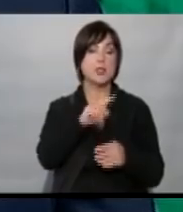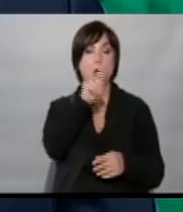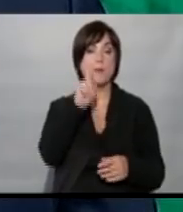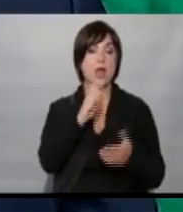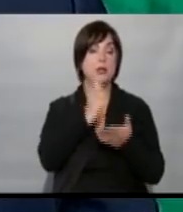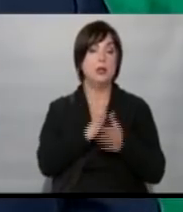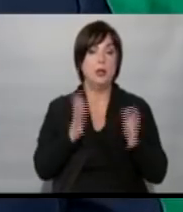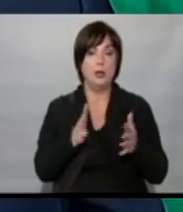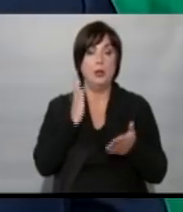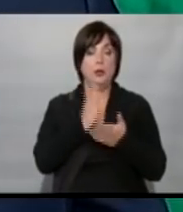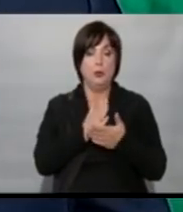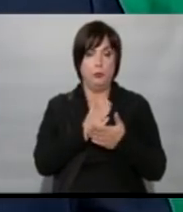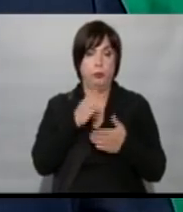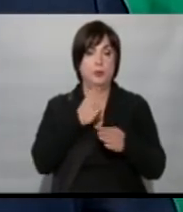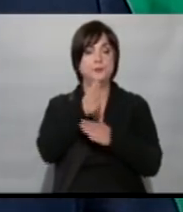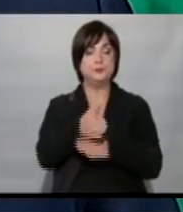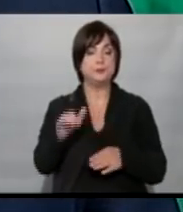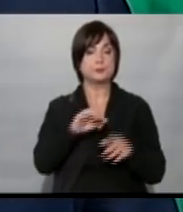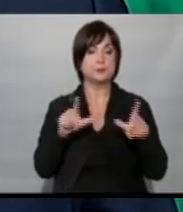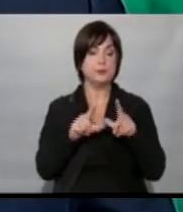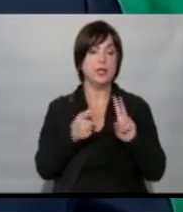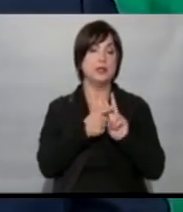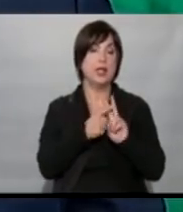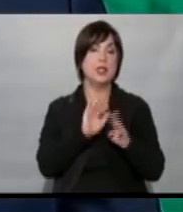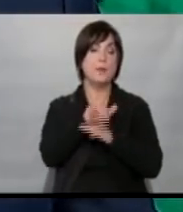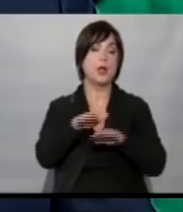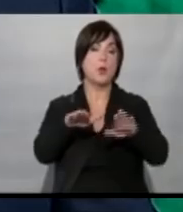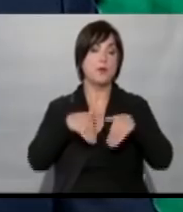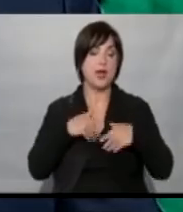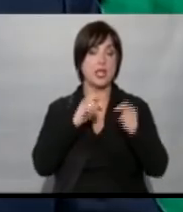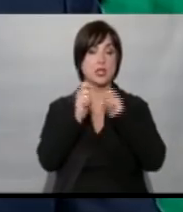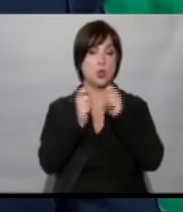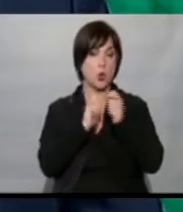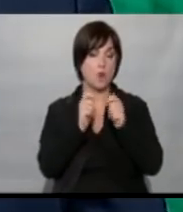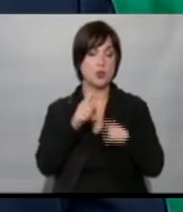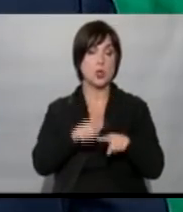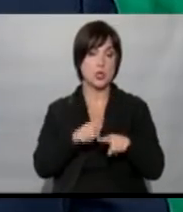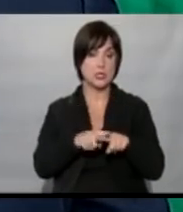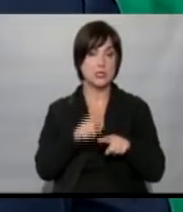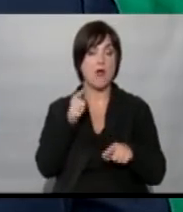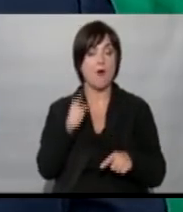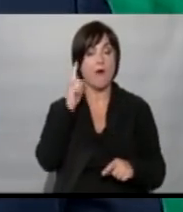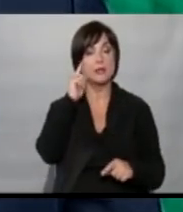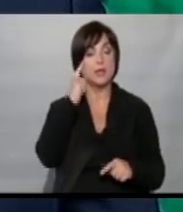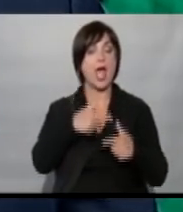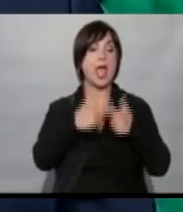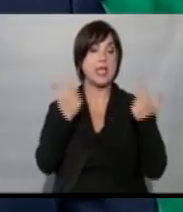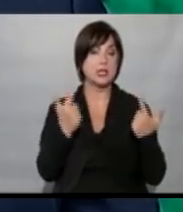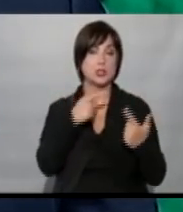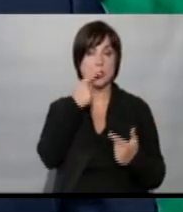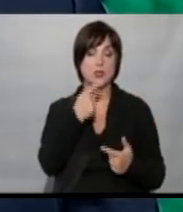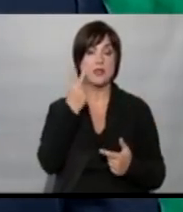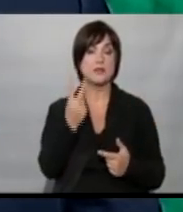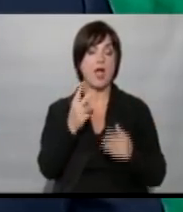прашање беше дали сте за влез во Европската Унија и НАТО преку прифаќање на договорот со Грција. Во таа смисла јасно се дефинираа